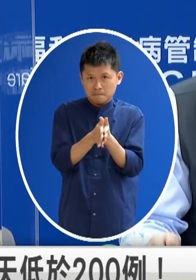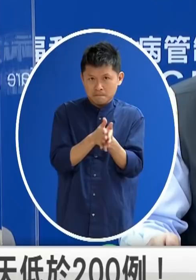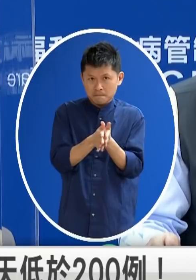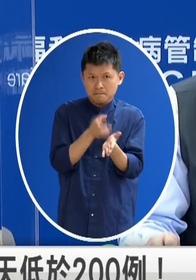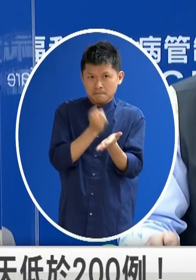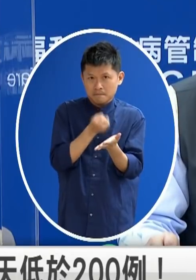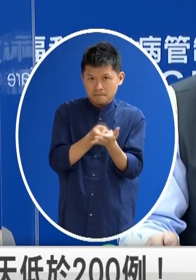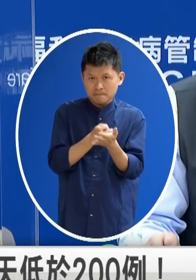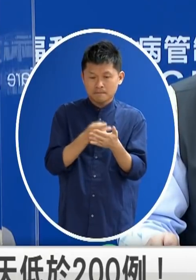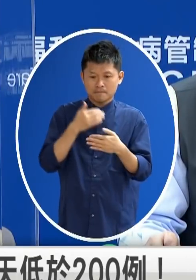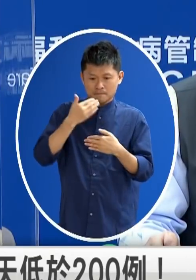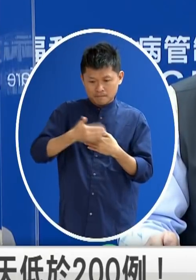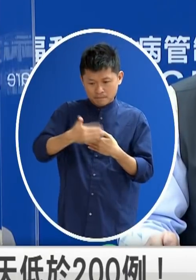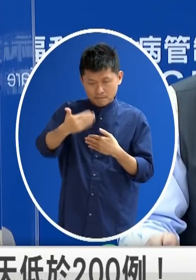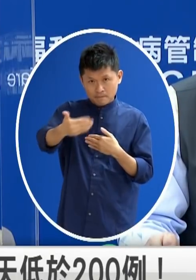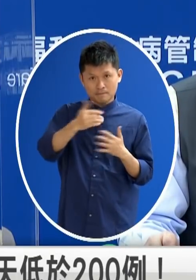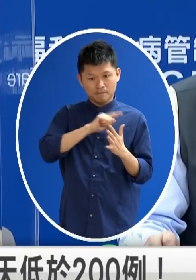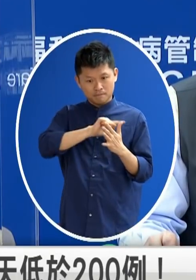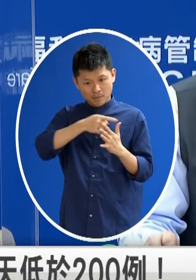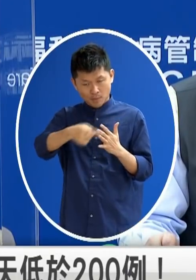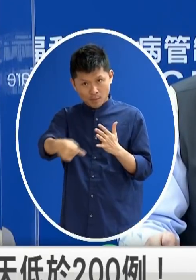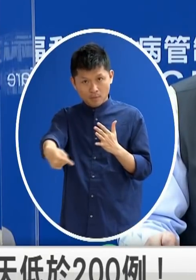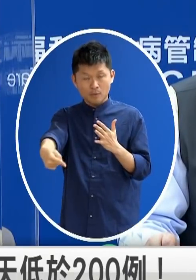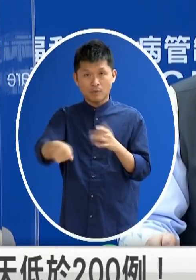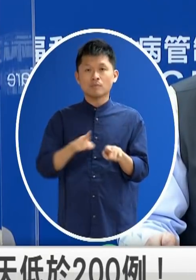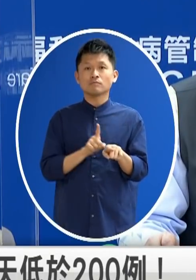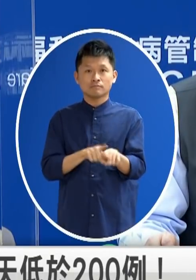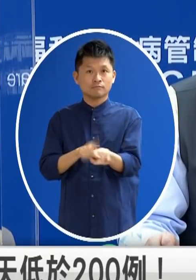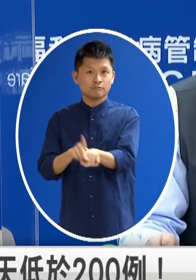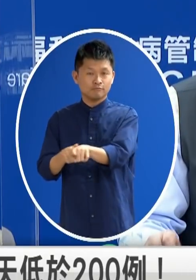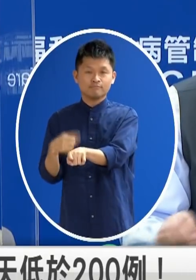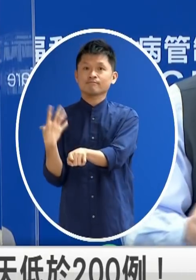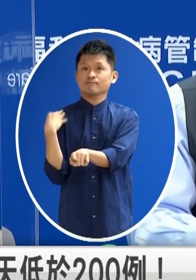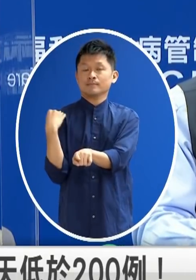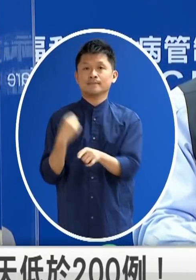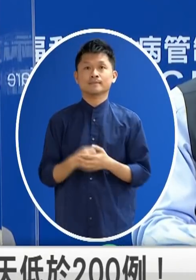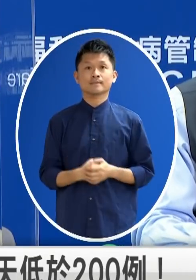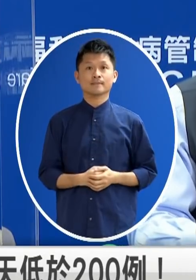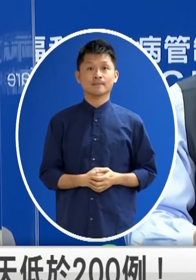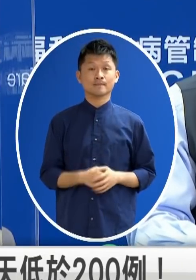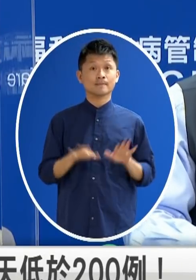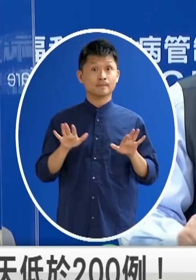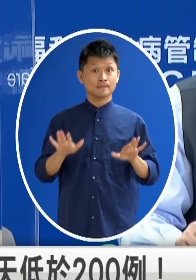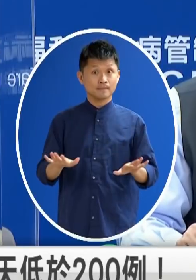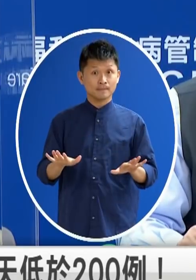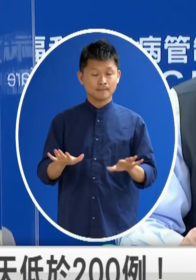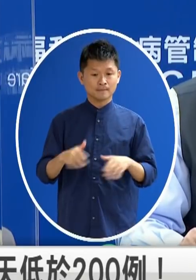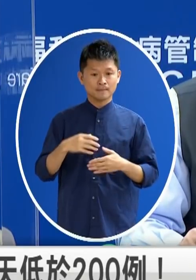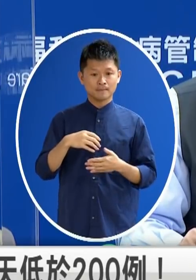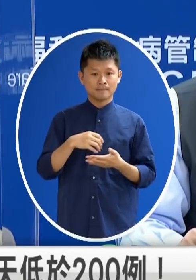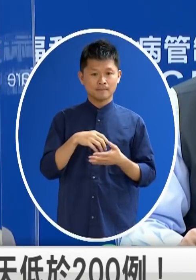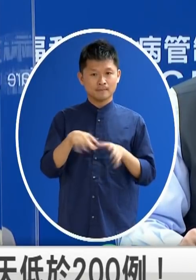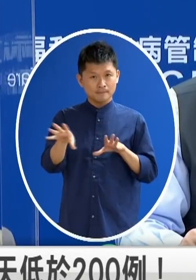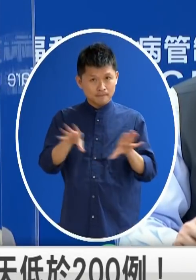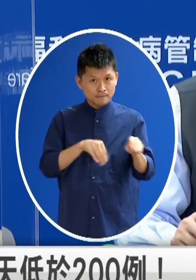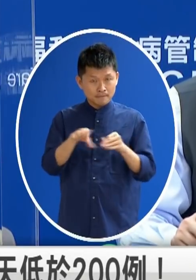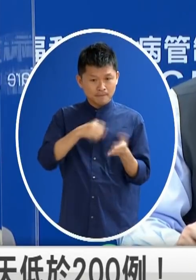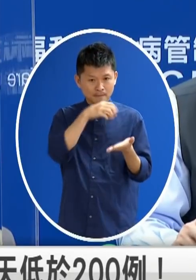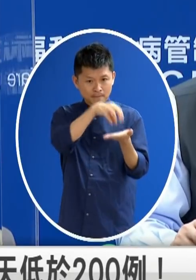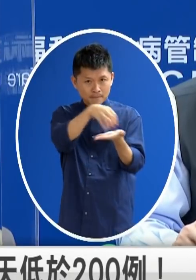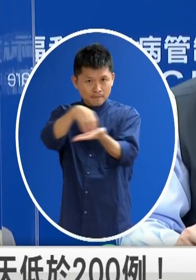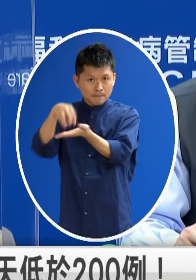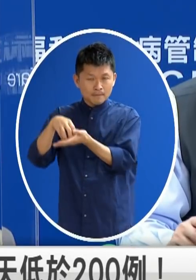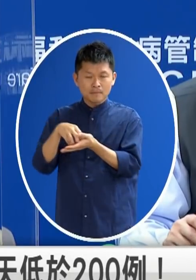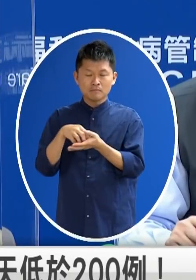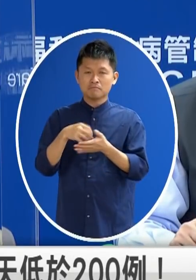求的这样的一个程序跟标准来进行。那现在目前相关的程序跟资料都还不完